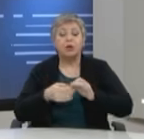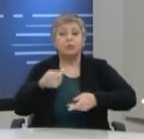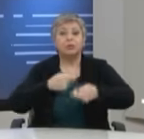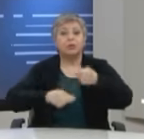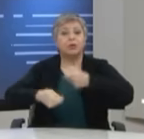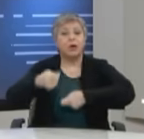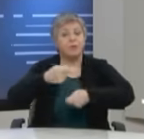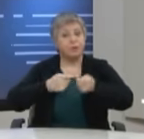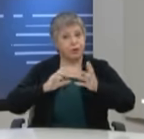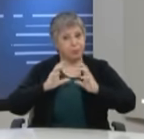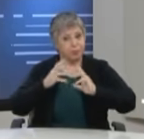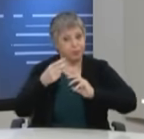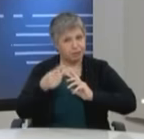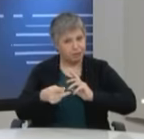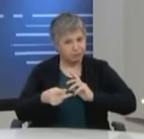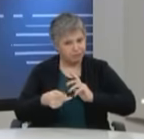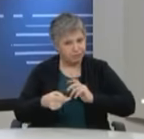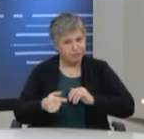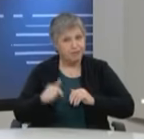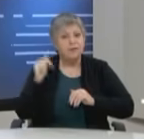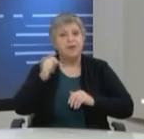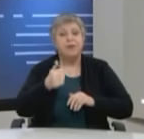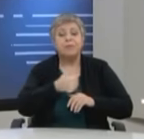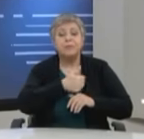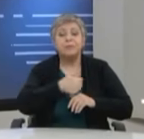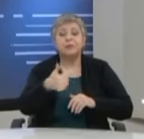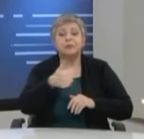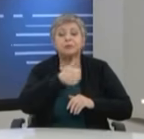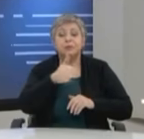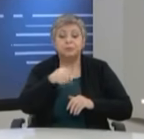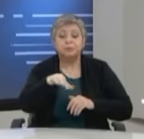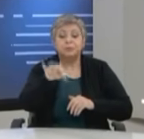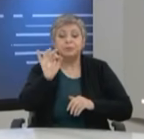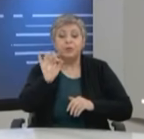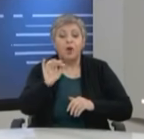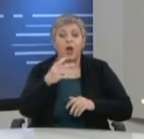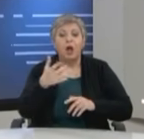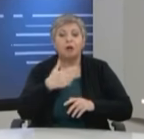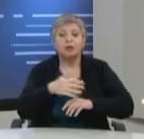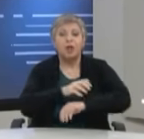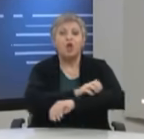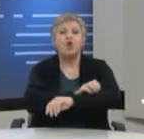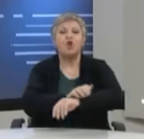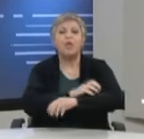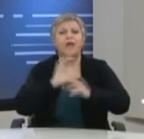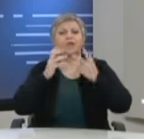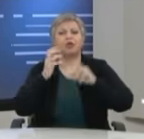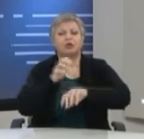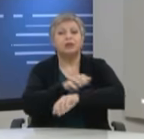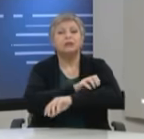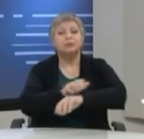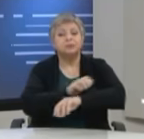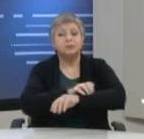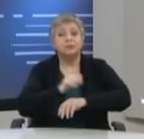Εμπορίου, τα μόνα μακεδονικά ροδάκινα που θα υπάρχουν είναι αυτά που θα παράγονται